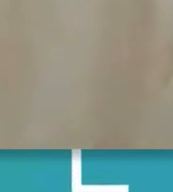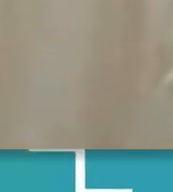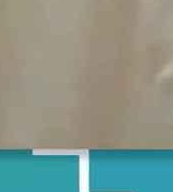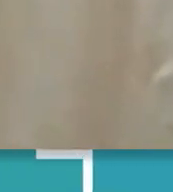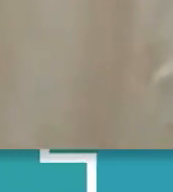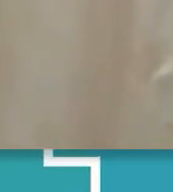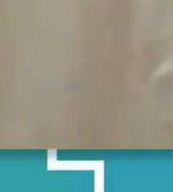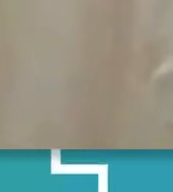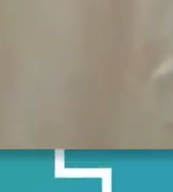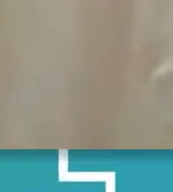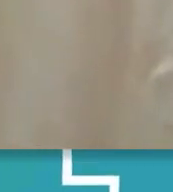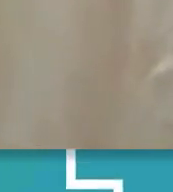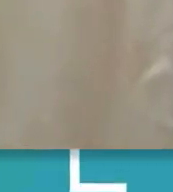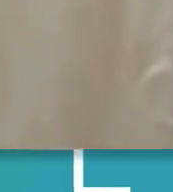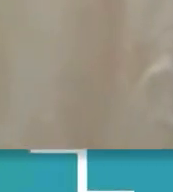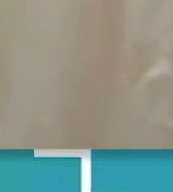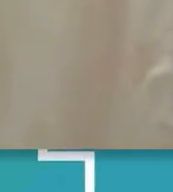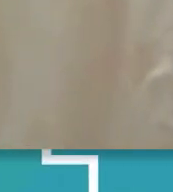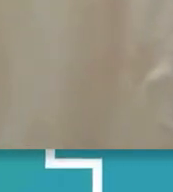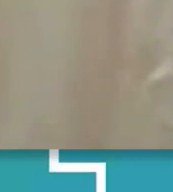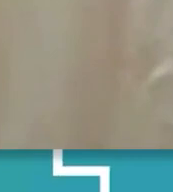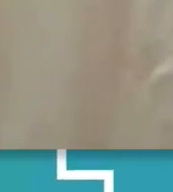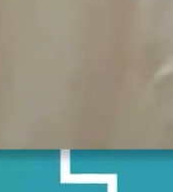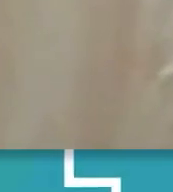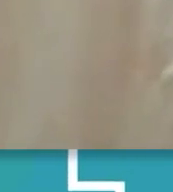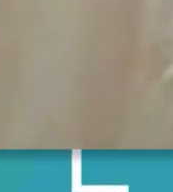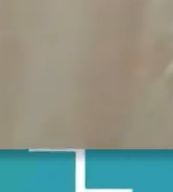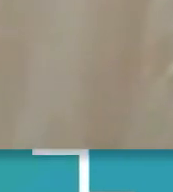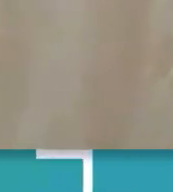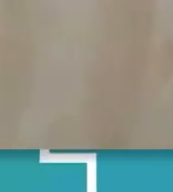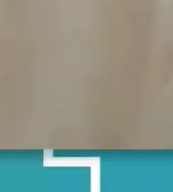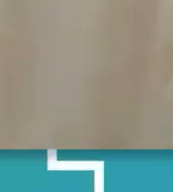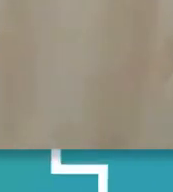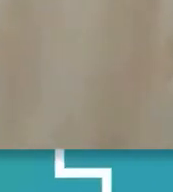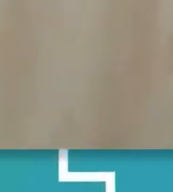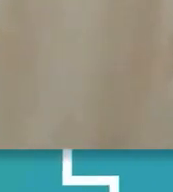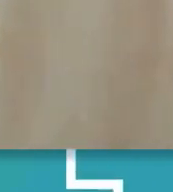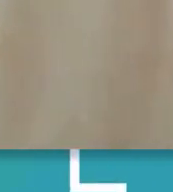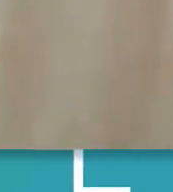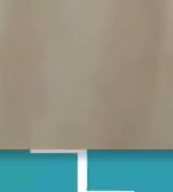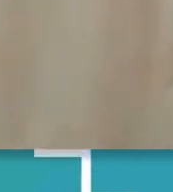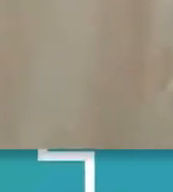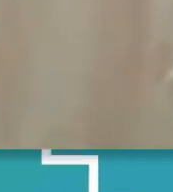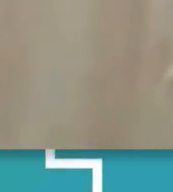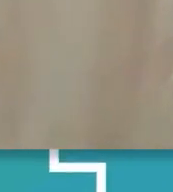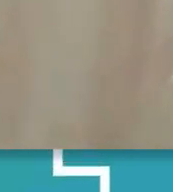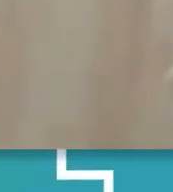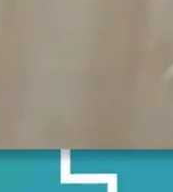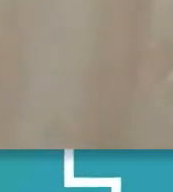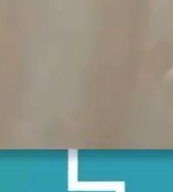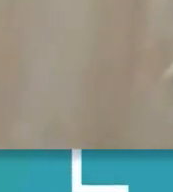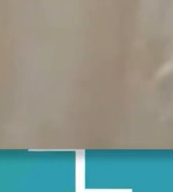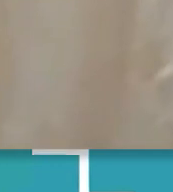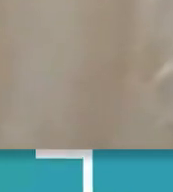mestilah Menghormati Guru Karena Guru banyak memberi